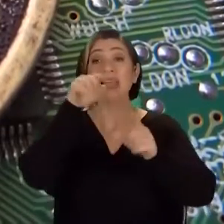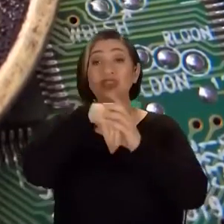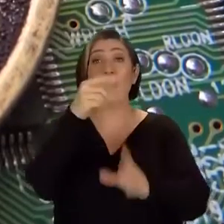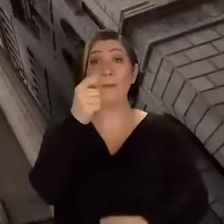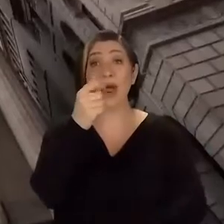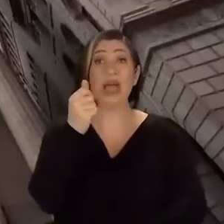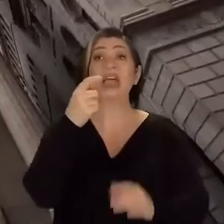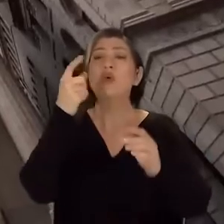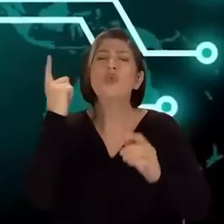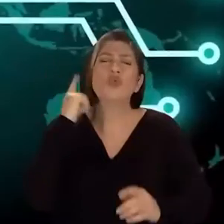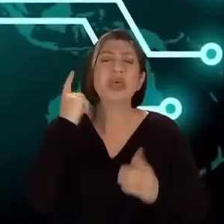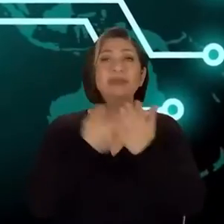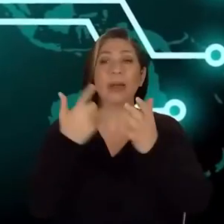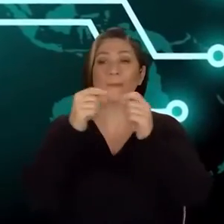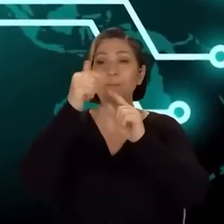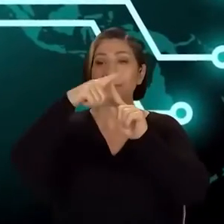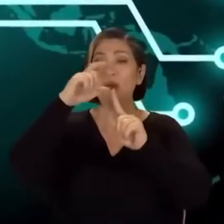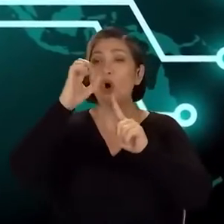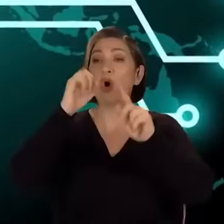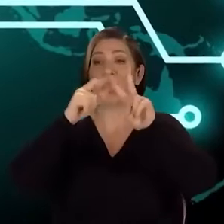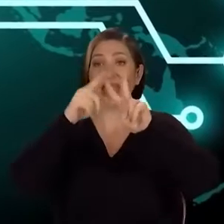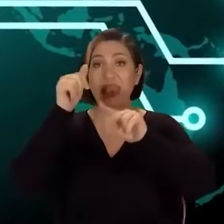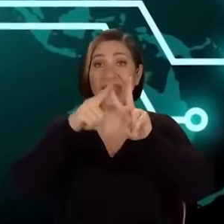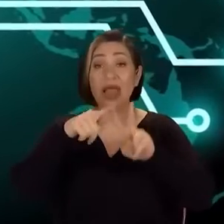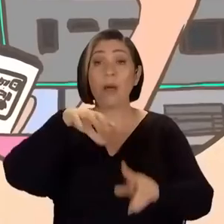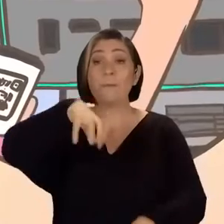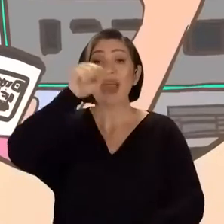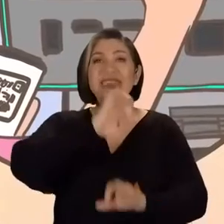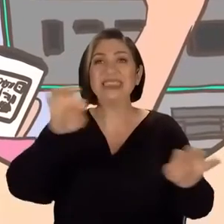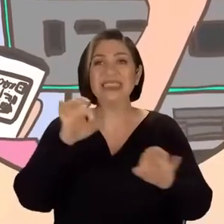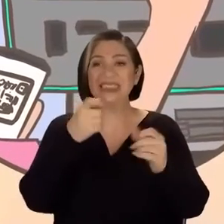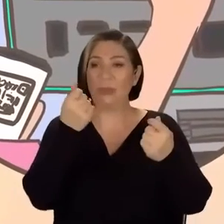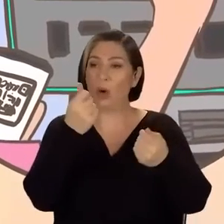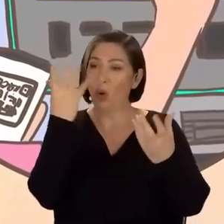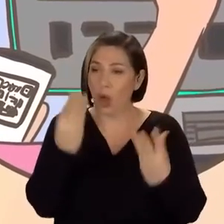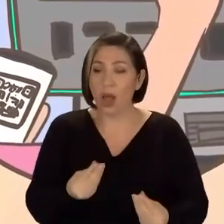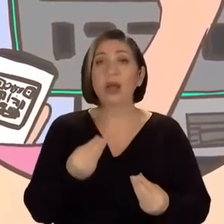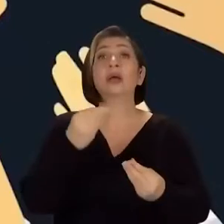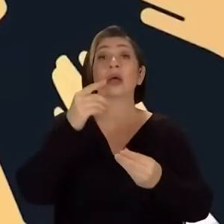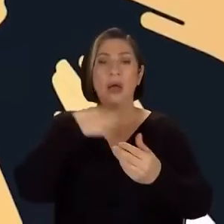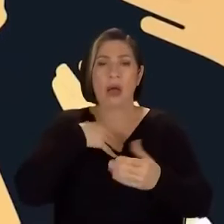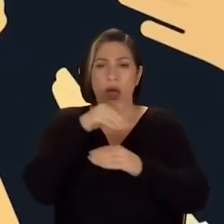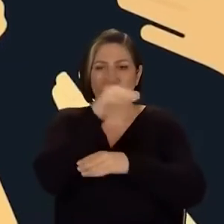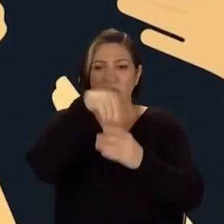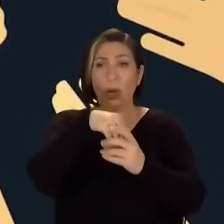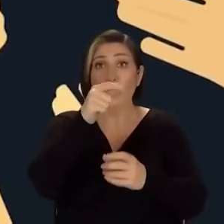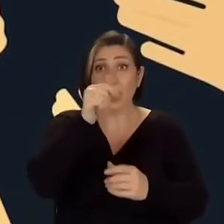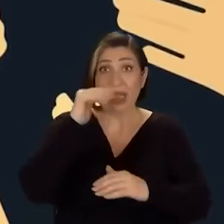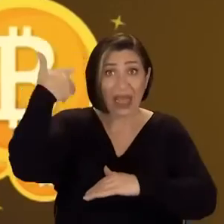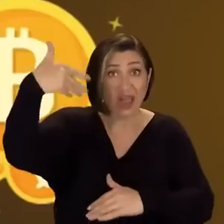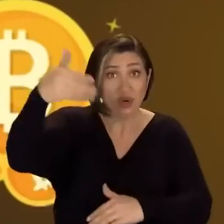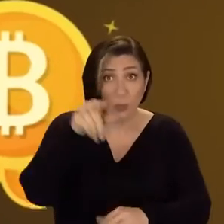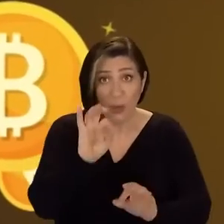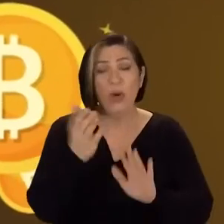ismi Bitcoin, merkezsiz dijital değer olarak artık hayatımızda. Bitcoin paranın geleceği mi? Keşke daha önceden